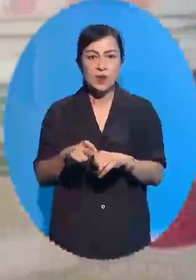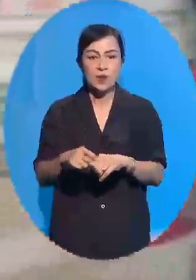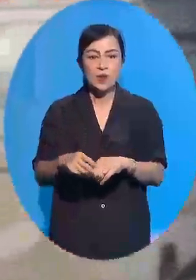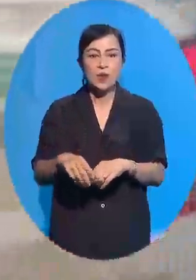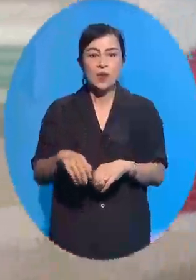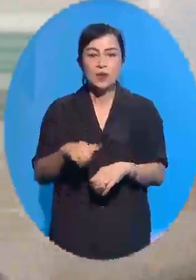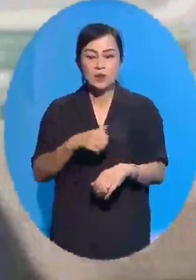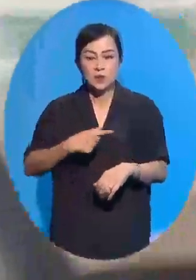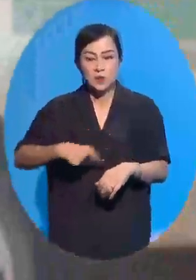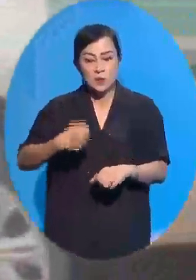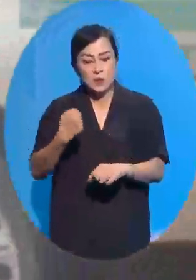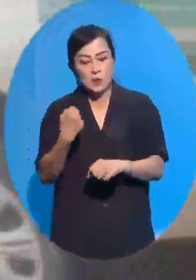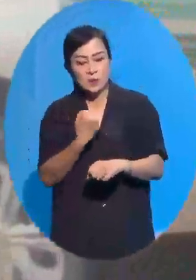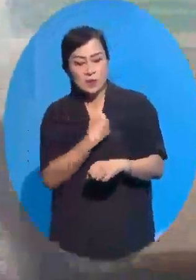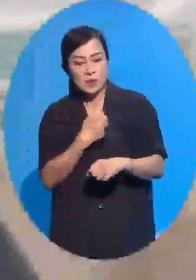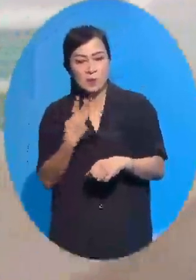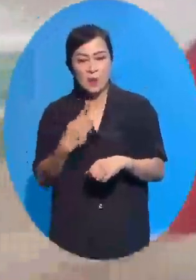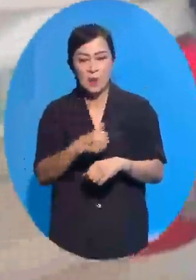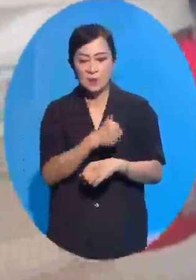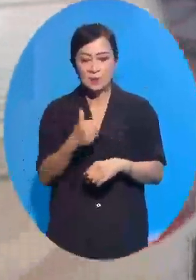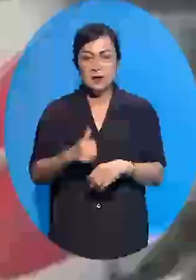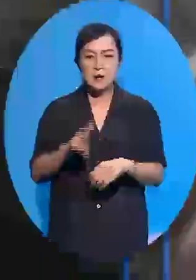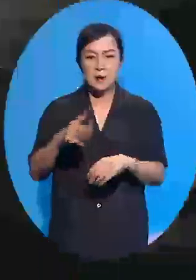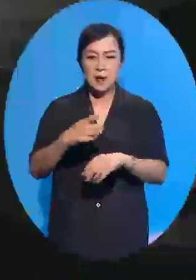giết 3 người và làm 3 người khác bị thương.